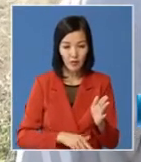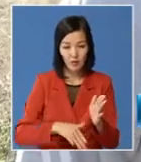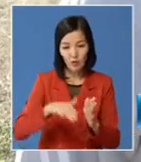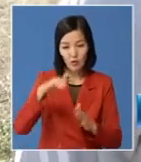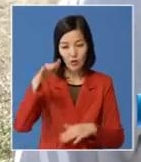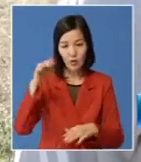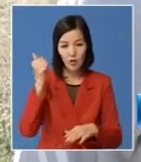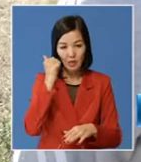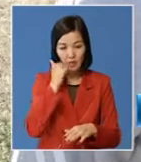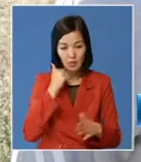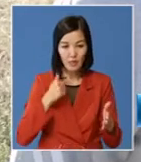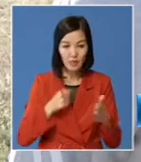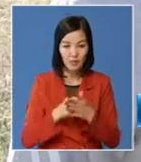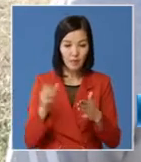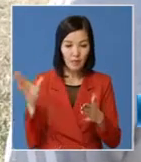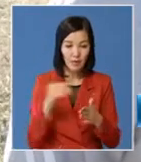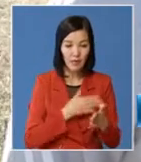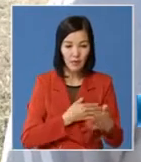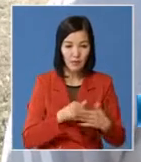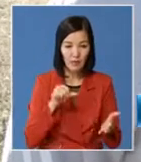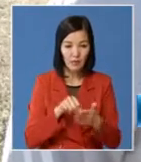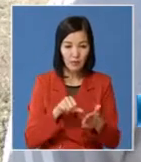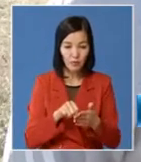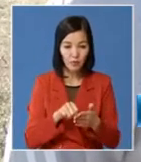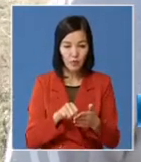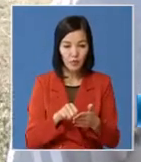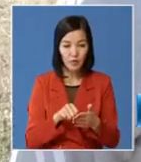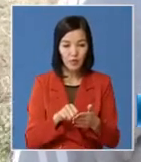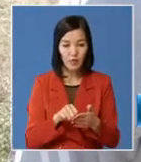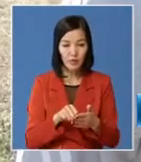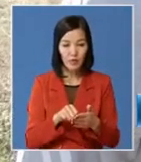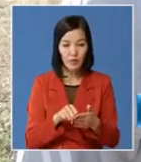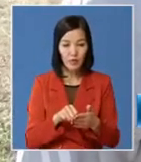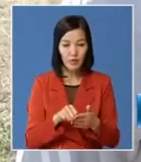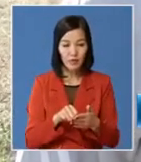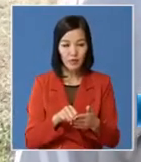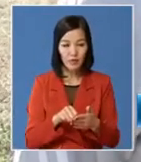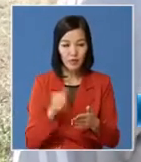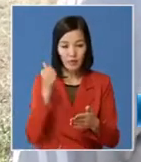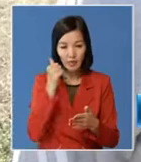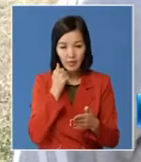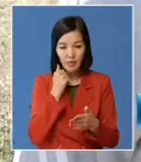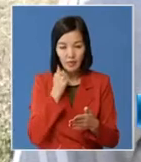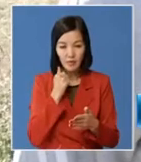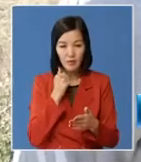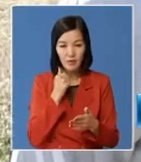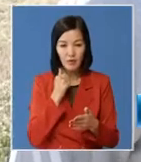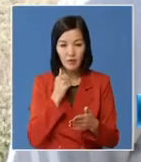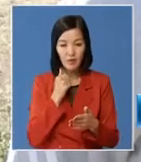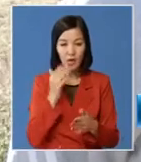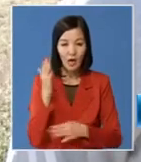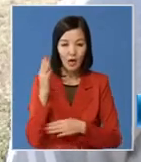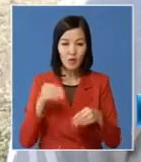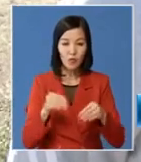еңкеген қарияларға дейін бәрі түгел, бізде солардың жолын қуып, осы ертегенше